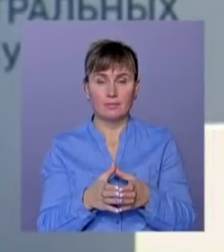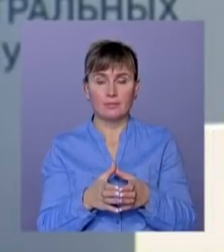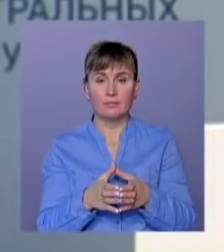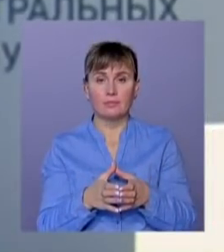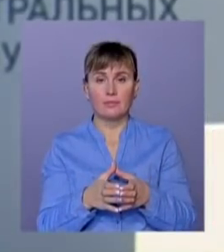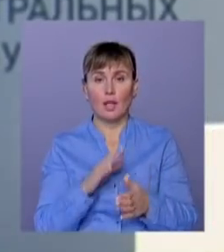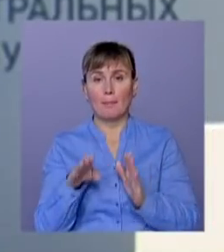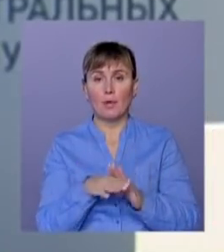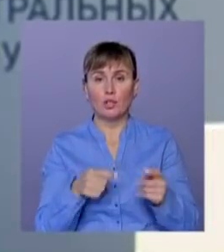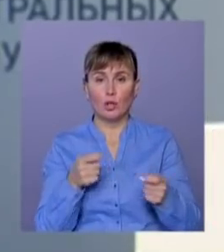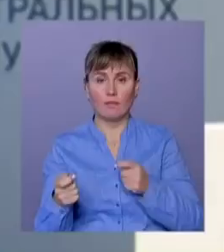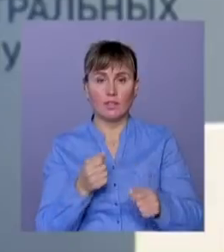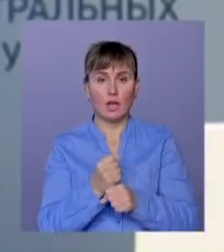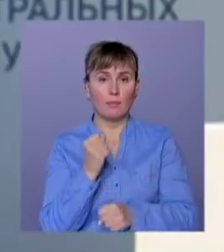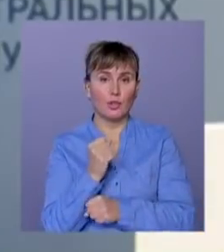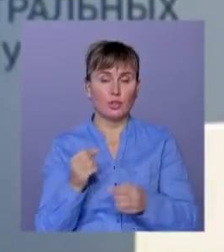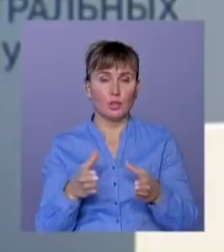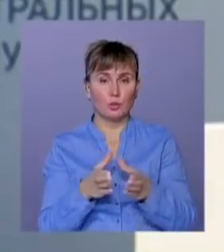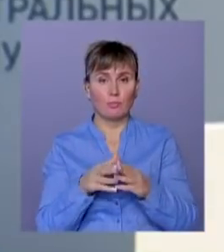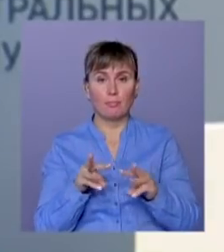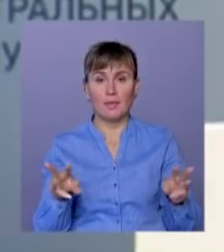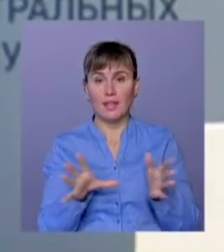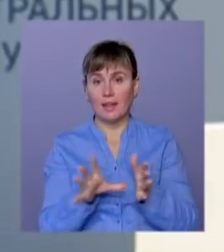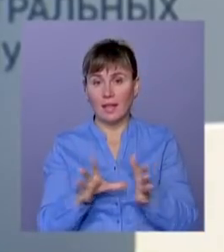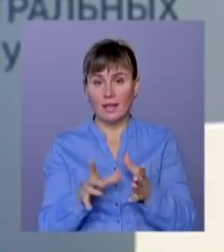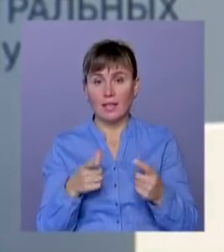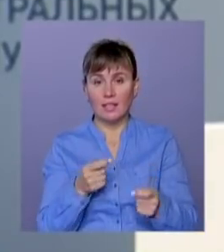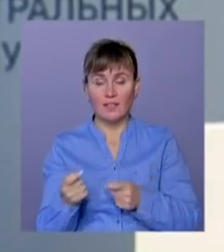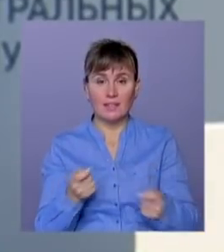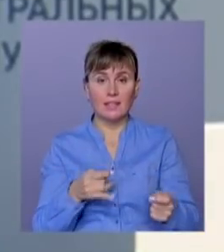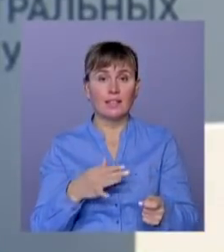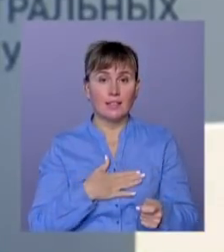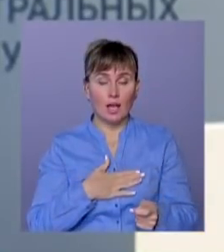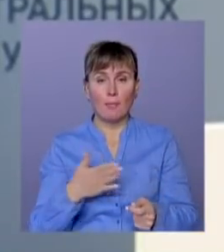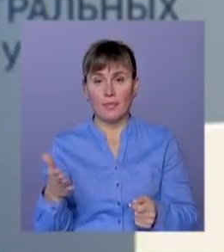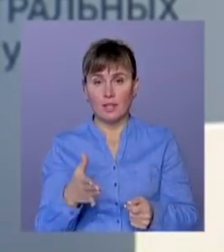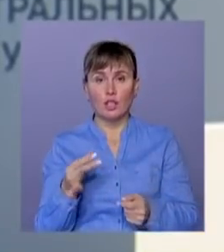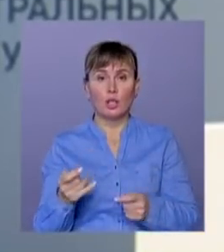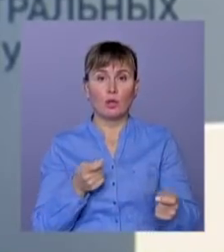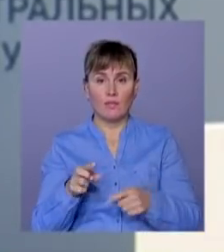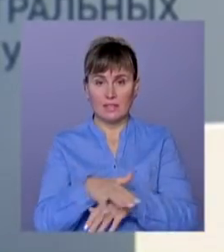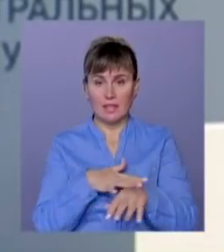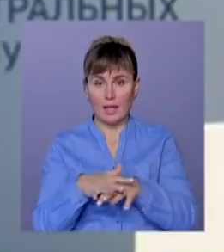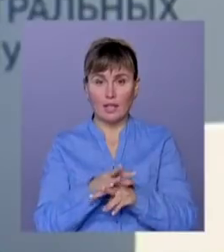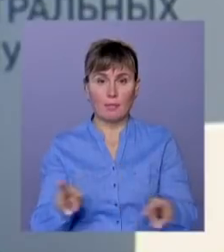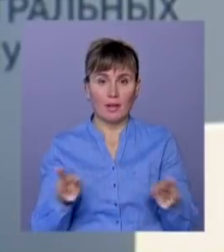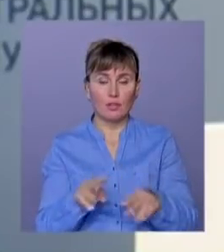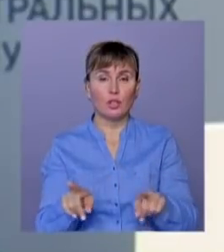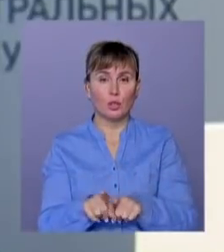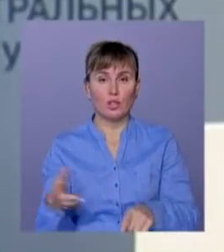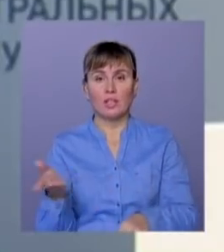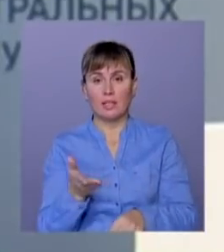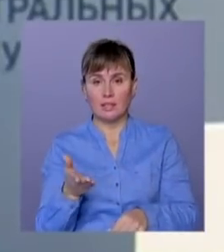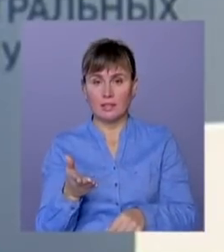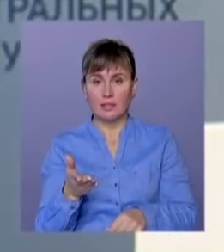под руководством рабочей группы Минэнерго, где возглавляла. И нам доложил своему руководству страны, и правительству тоже уже доложились о том,